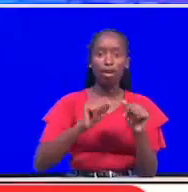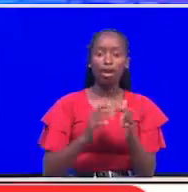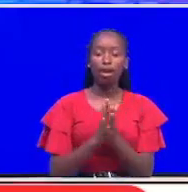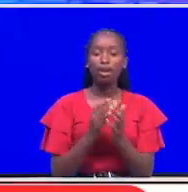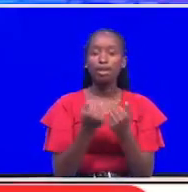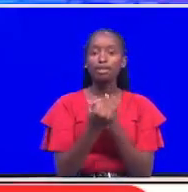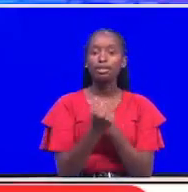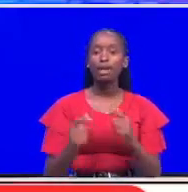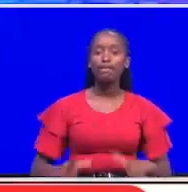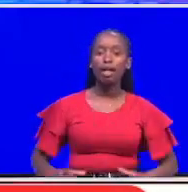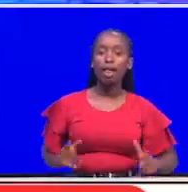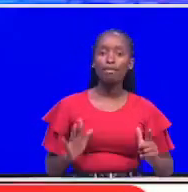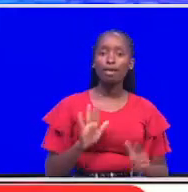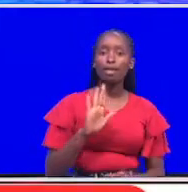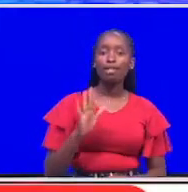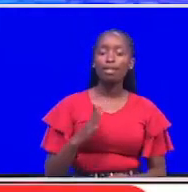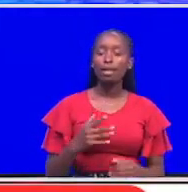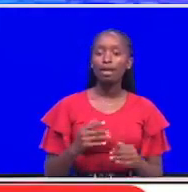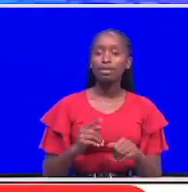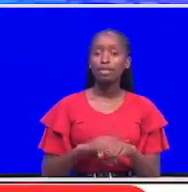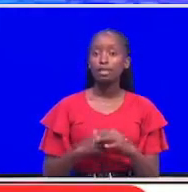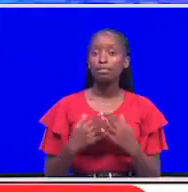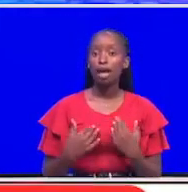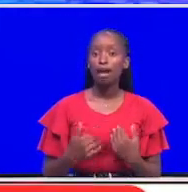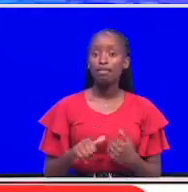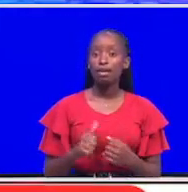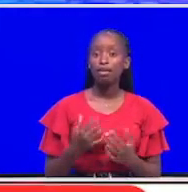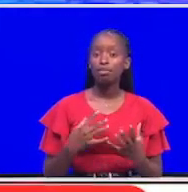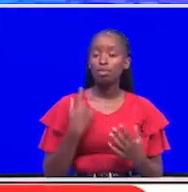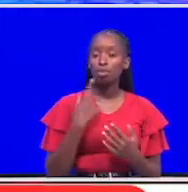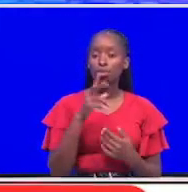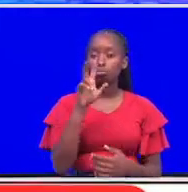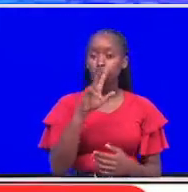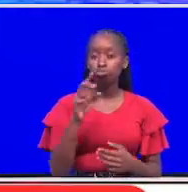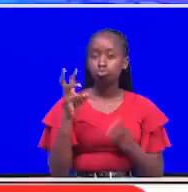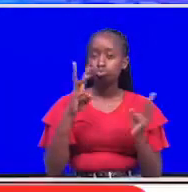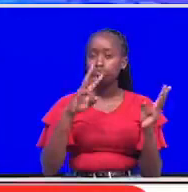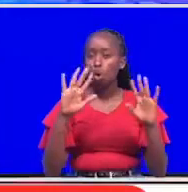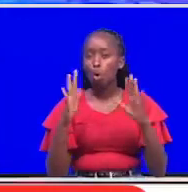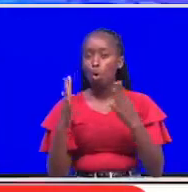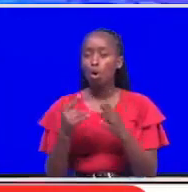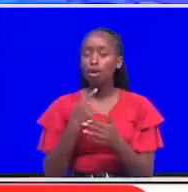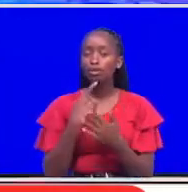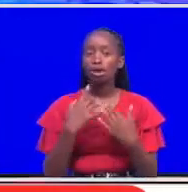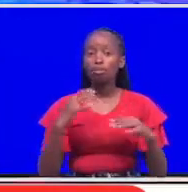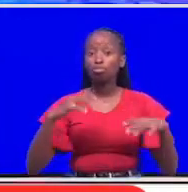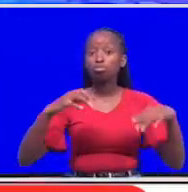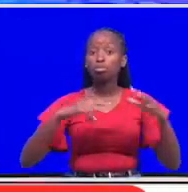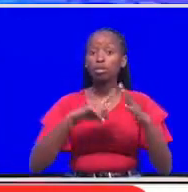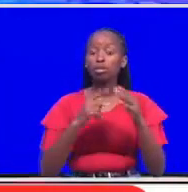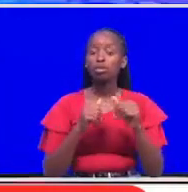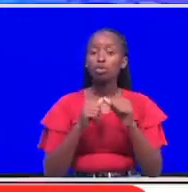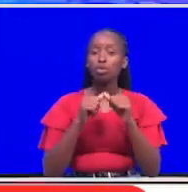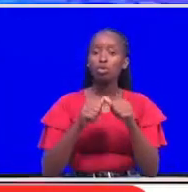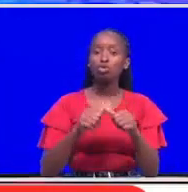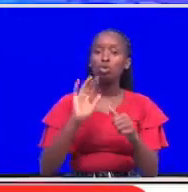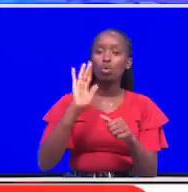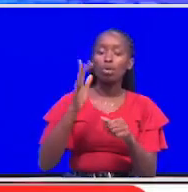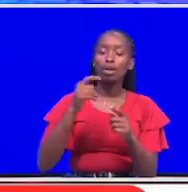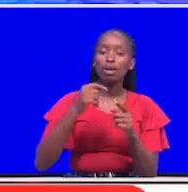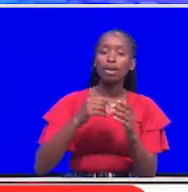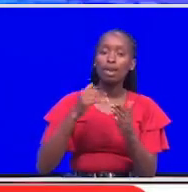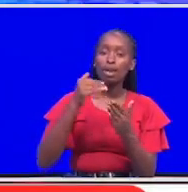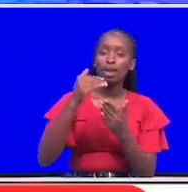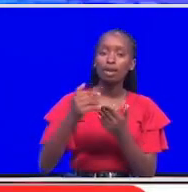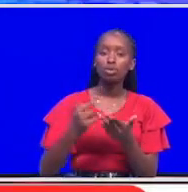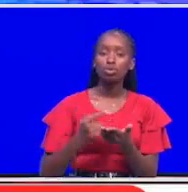maisha yao, huku idara ya utabiri wa hali ya anga ikisema kuwa mvua hii itaendelea kunyesha wiki ijayo. Sheila Chelengat na